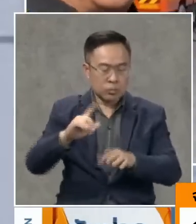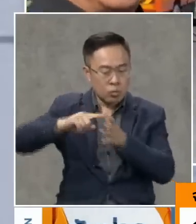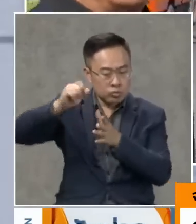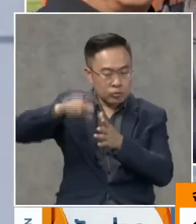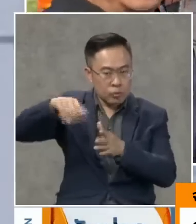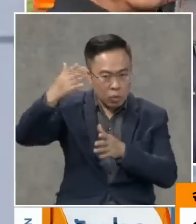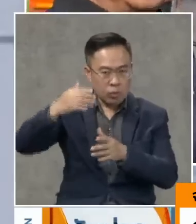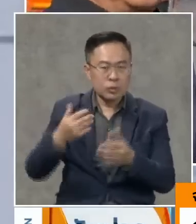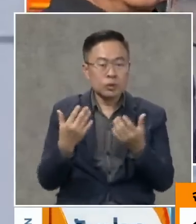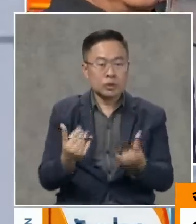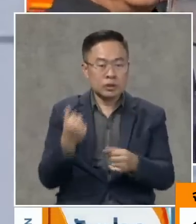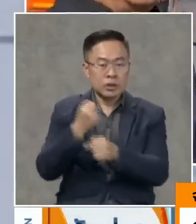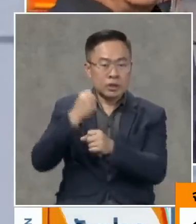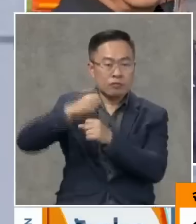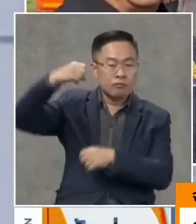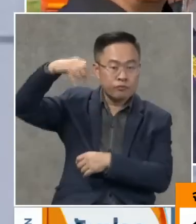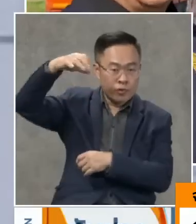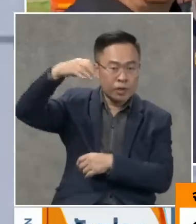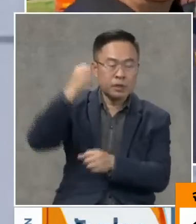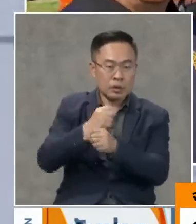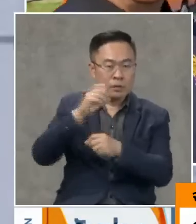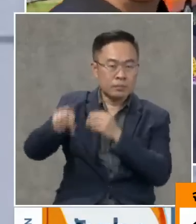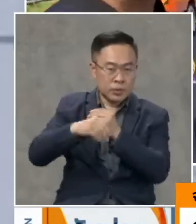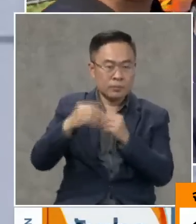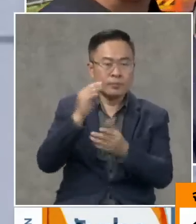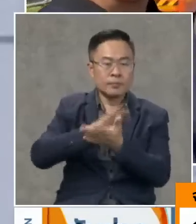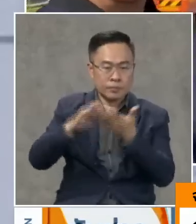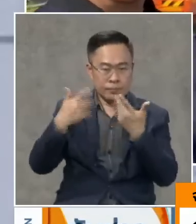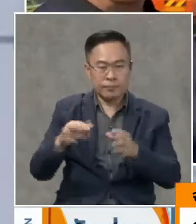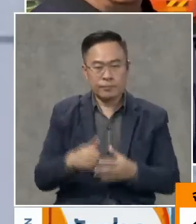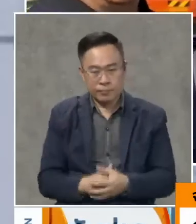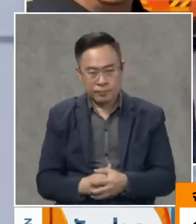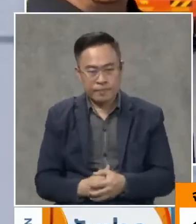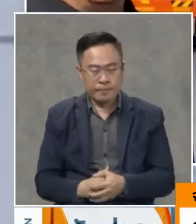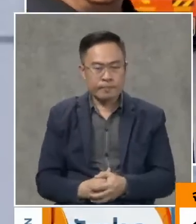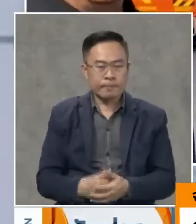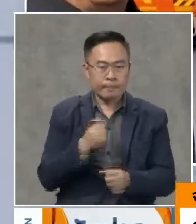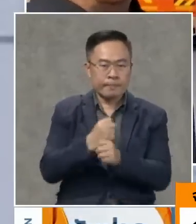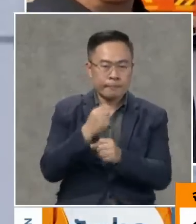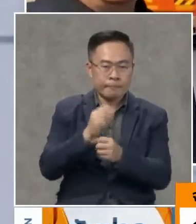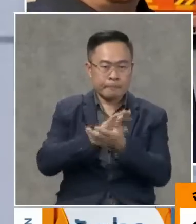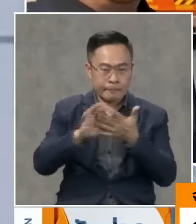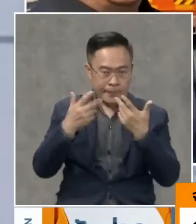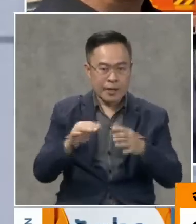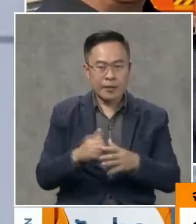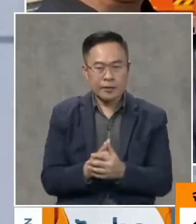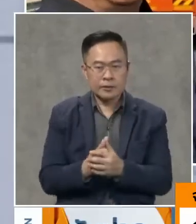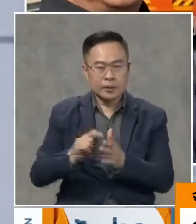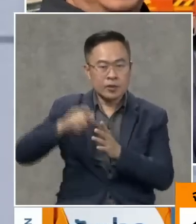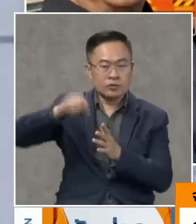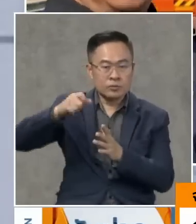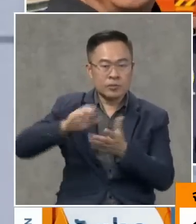องจ่ายไฟให้กับผู้ใช้ไฟตอนนี้ก็เราได้ตัดจ่ายไปแล้วด้านแรงสูงเราสามารถจ่ายได้เต็มวงจรแล้วนะครับ